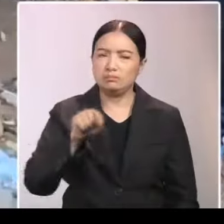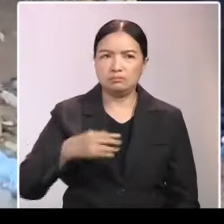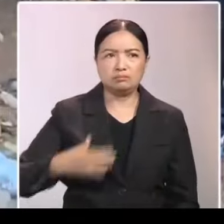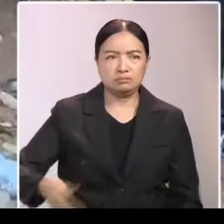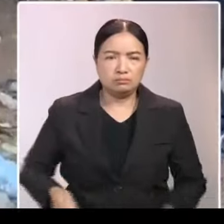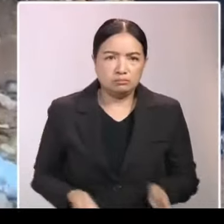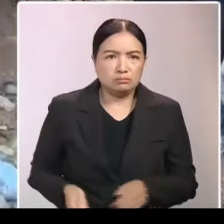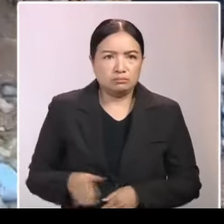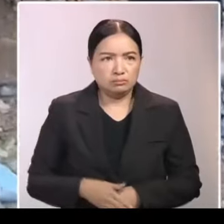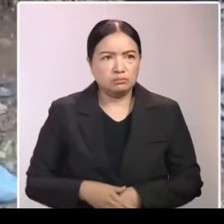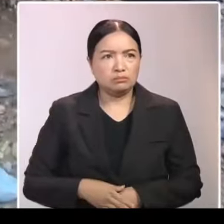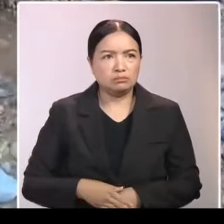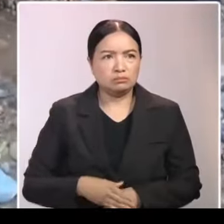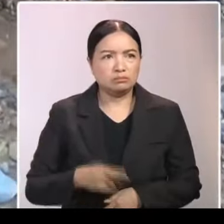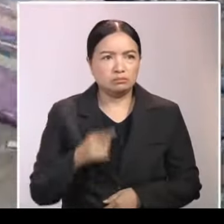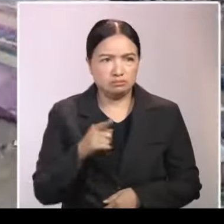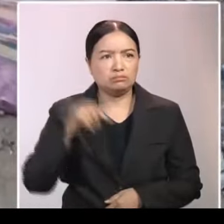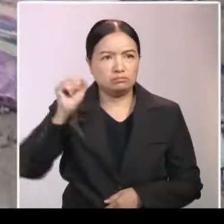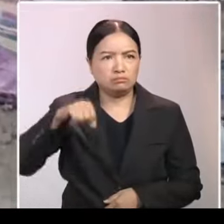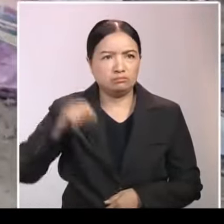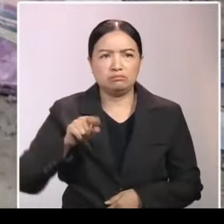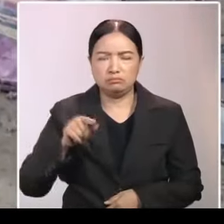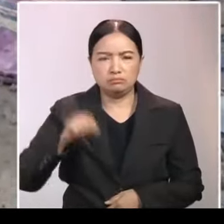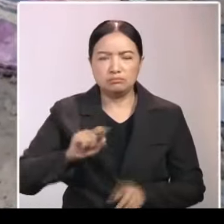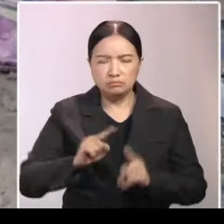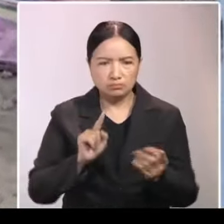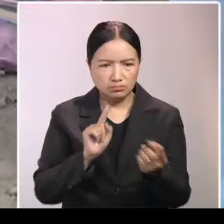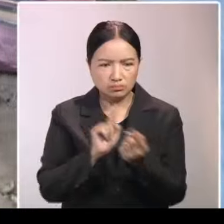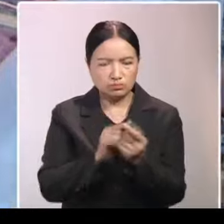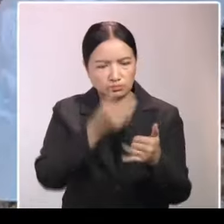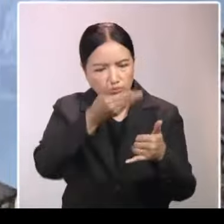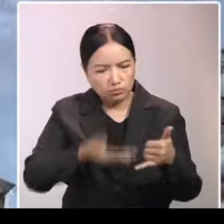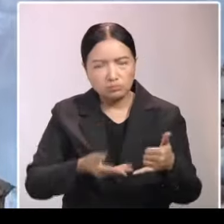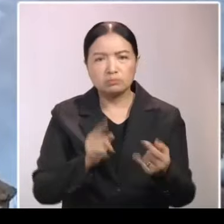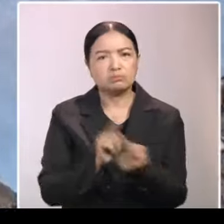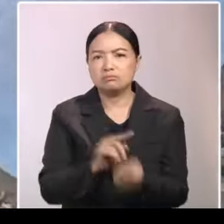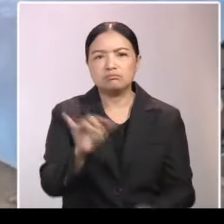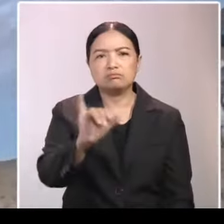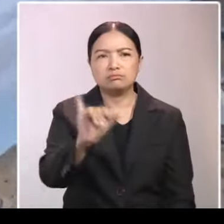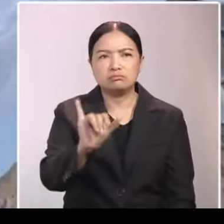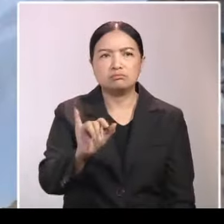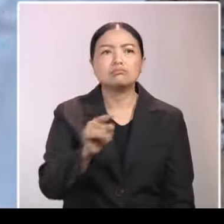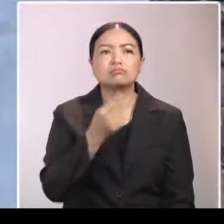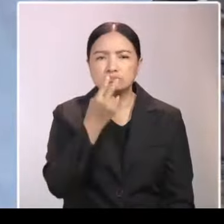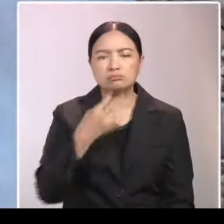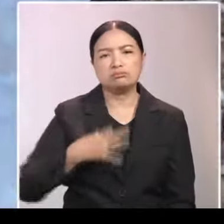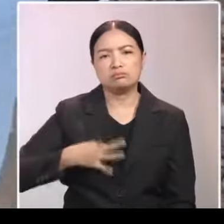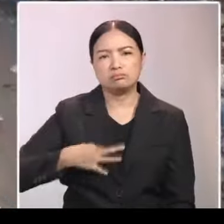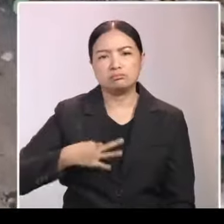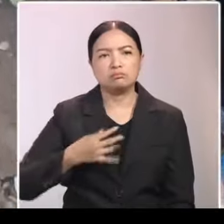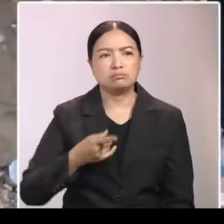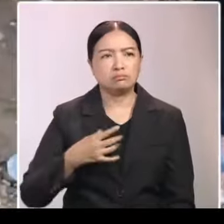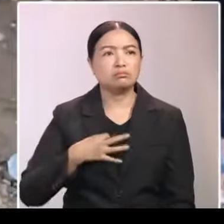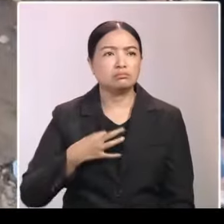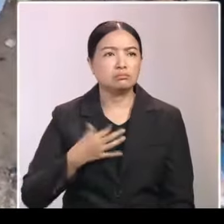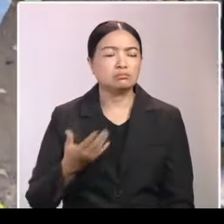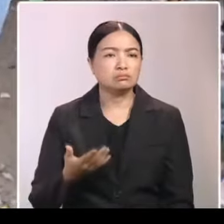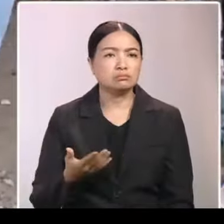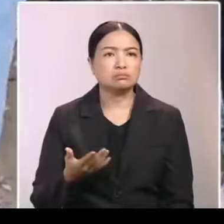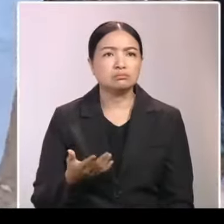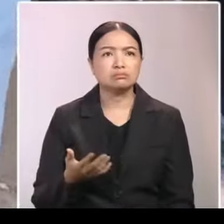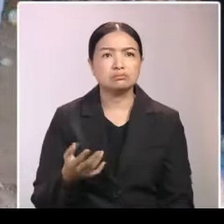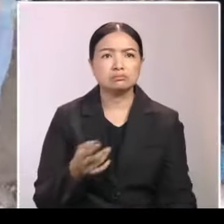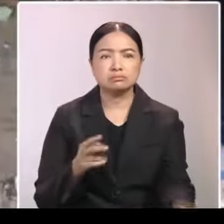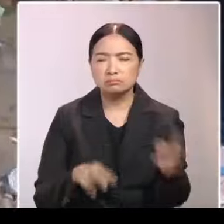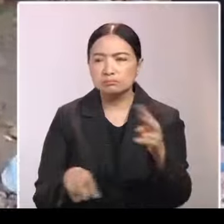ผ้าของนางหนอกเขอะออ่ะแต่ว่ายังไม่เจอตัวนะค่ะอันนี้ก็ต้องวางแผนกันอีกเหมือนกันนะคะว่าในการค้นหาร่างผู้